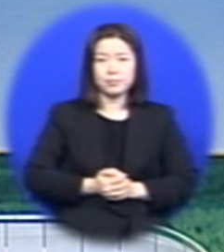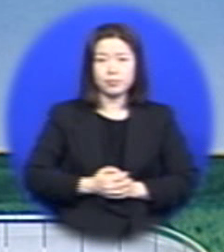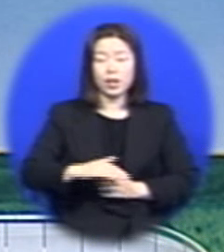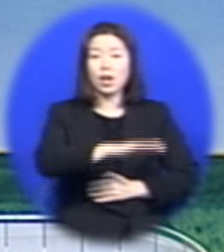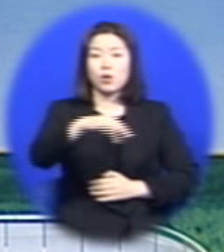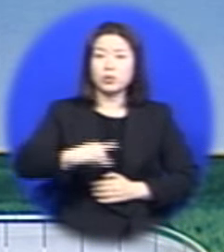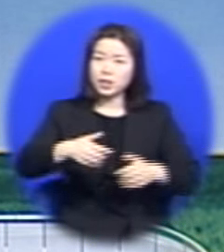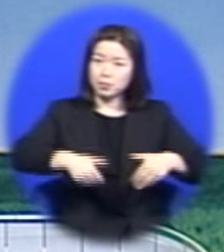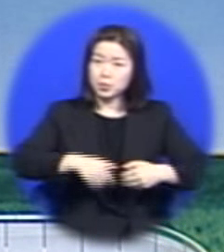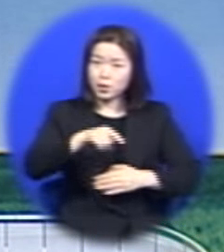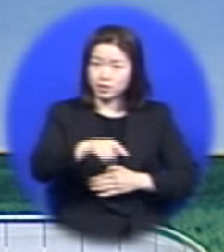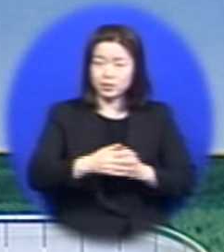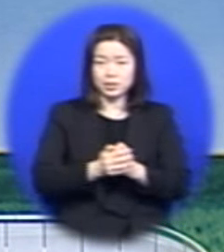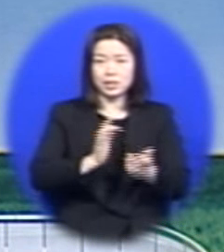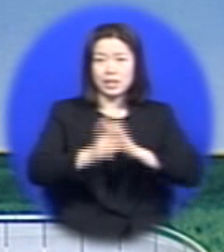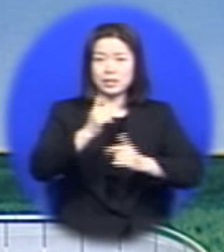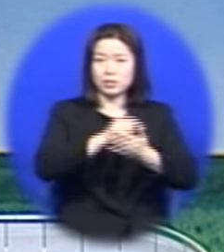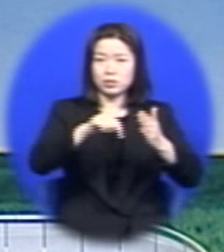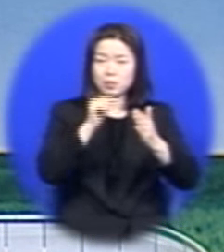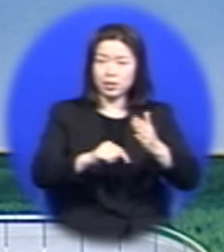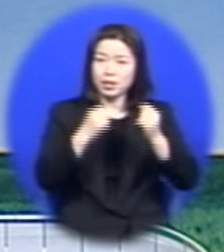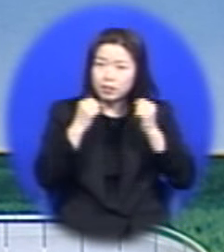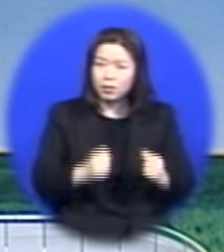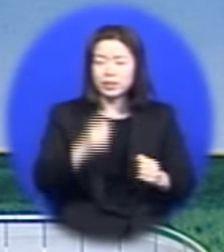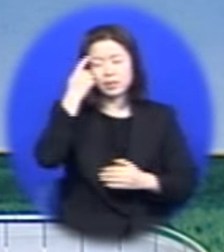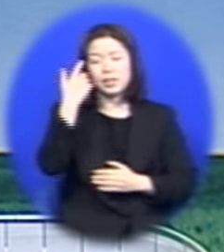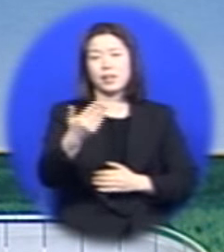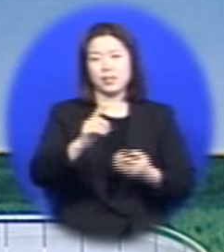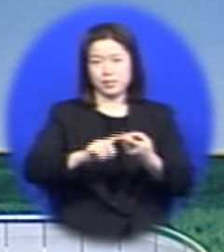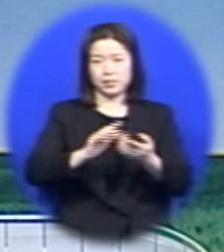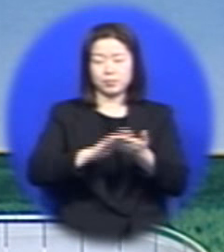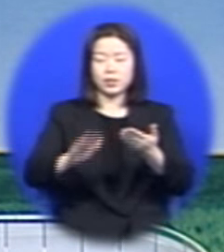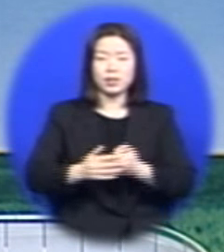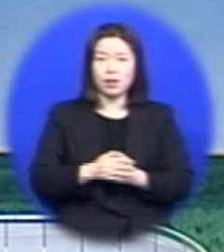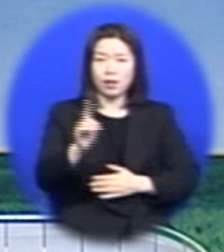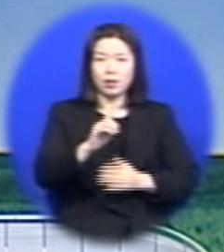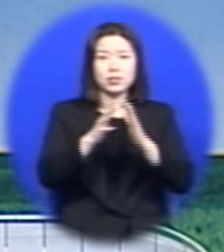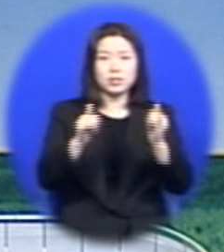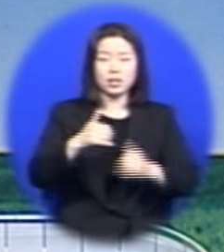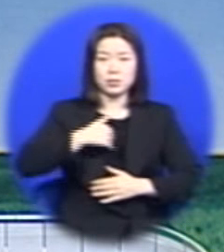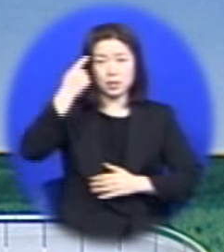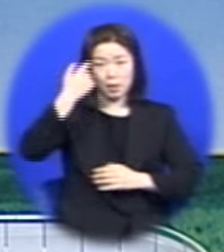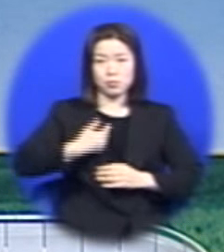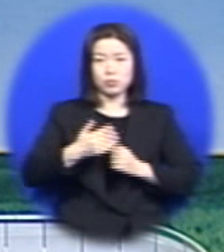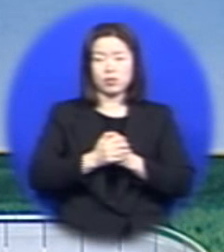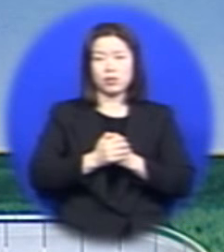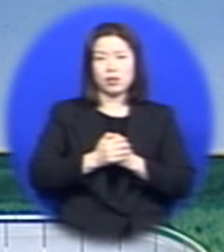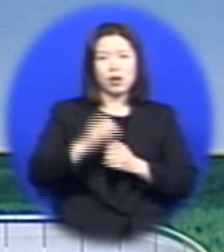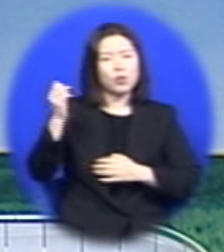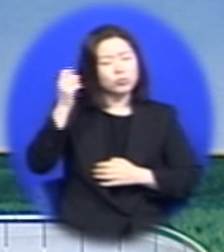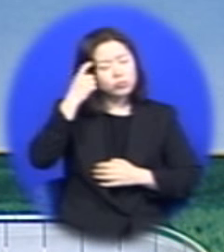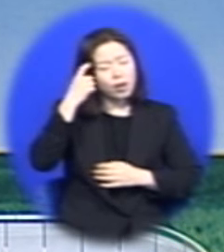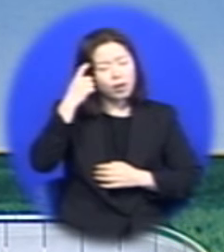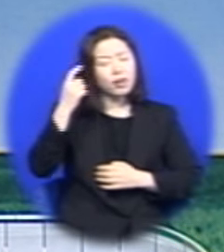우리에게 필요한 것은 우리가 예수님 안에 거하느냐 하는 것입니다. 어느 분이 저에게 묻더라고요. 목사님, 영성일기 왜 자꾸 그렇게